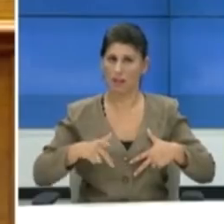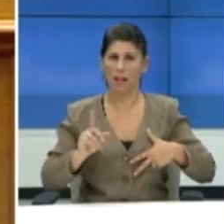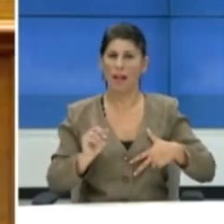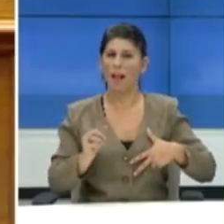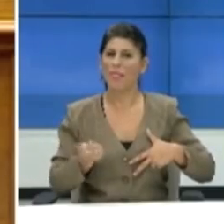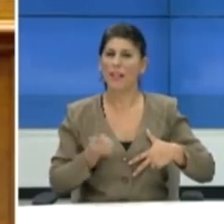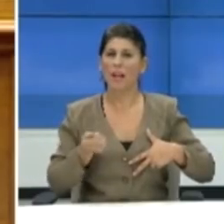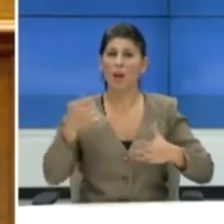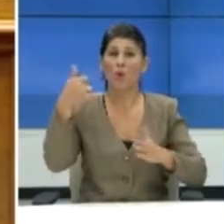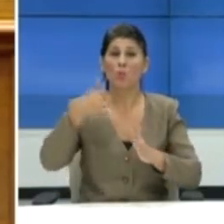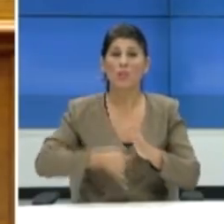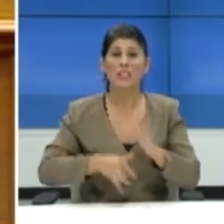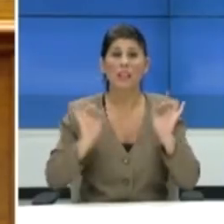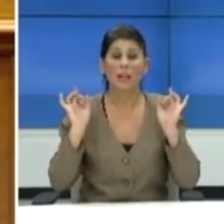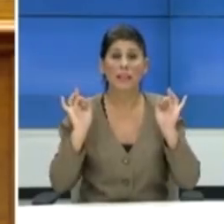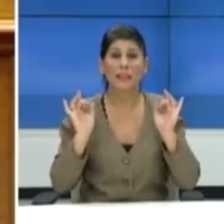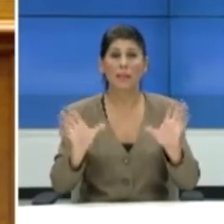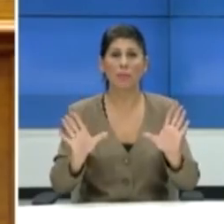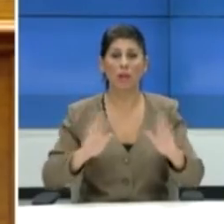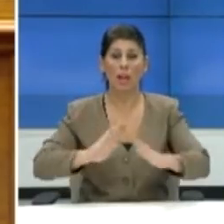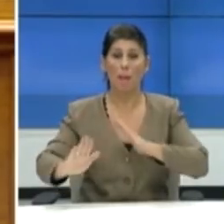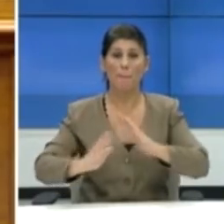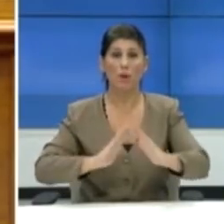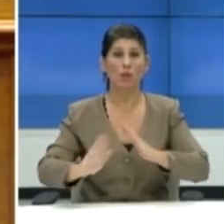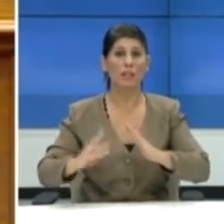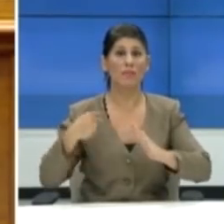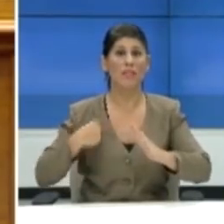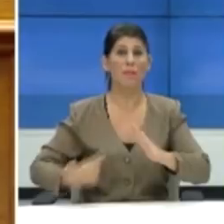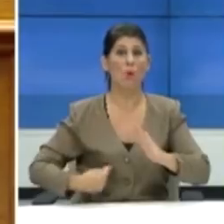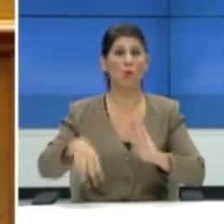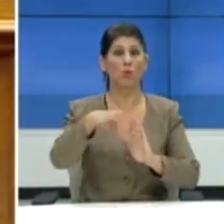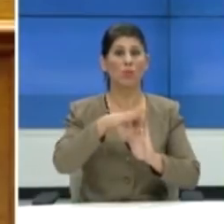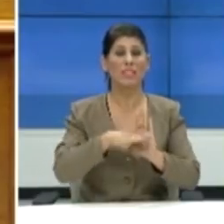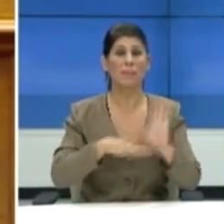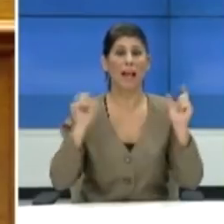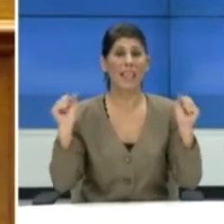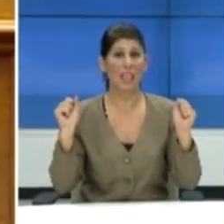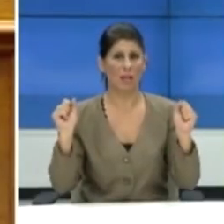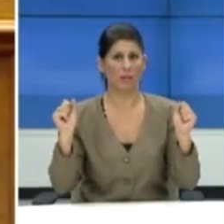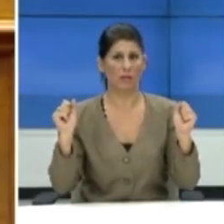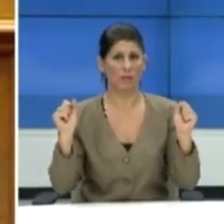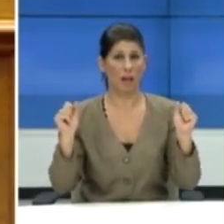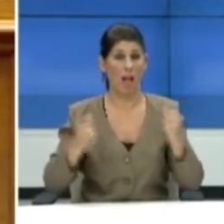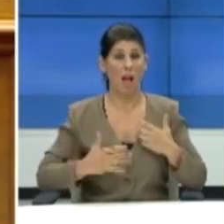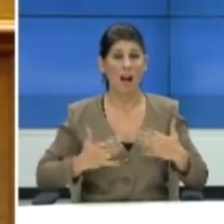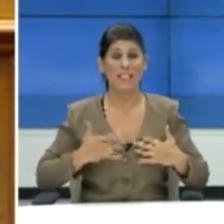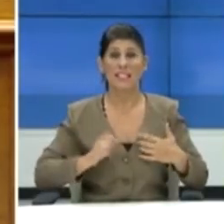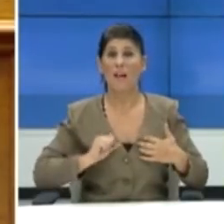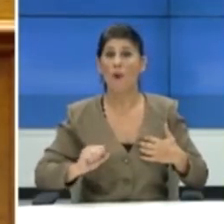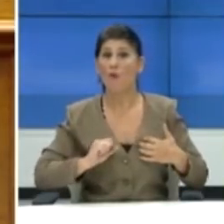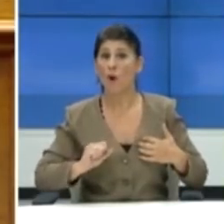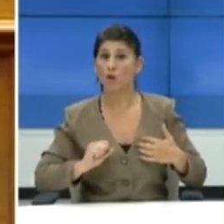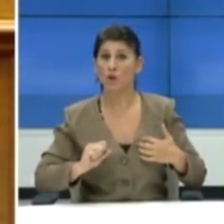έκανε ουσιαστικά τίποτα για να θωρακίσει το δημόσιο σύστημα υγείας. Η ανησυχία και ο